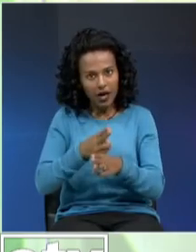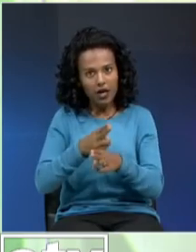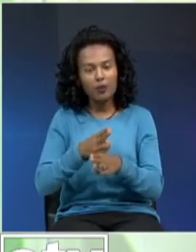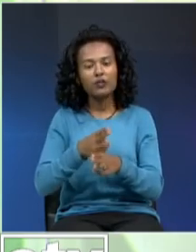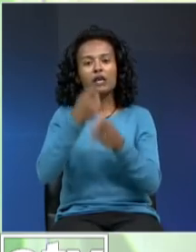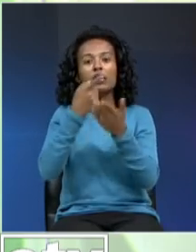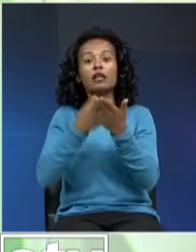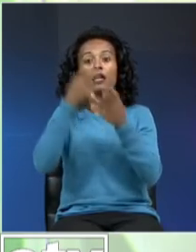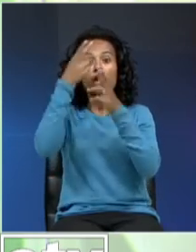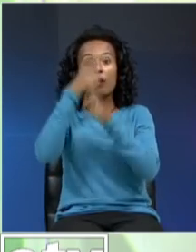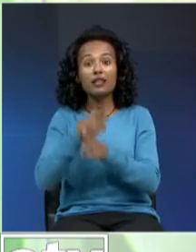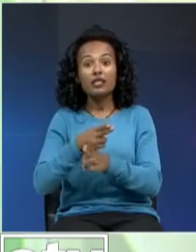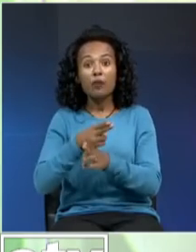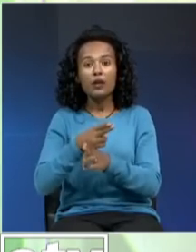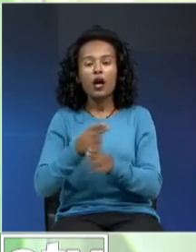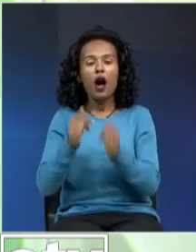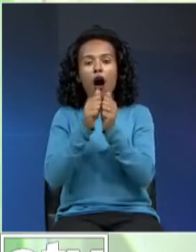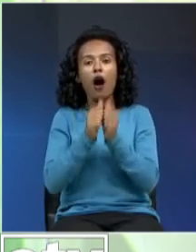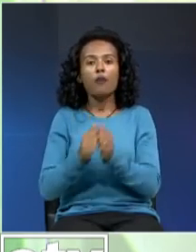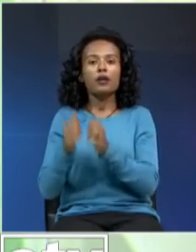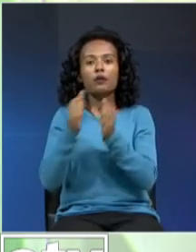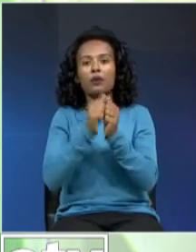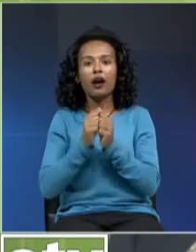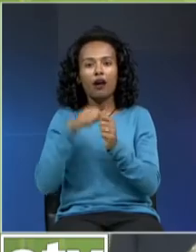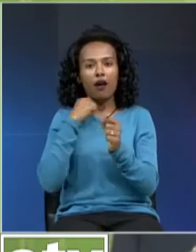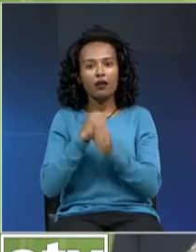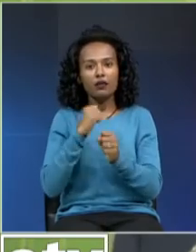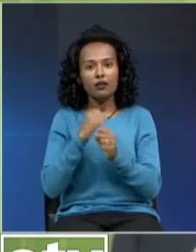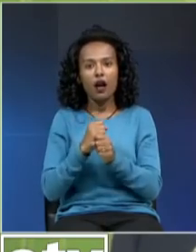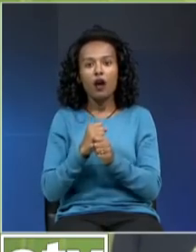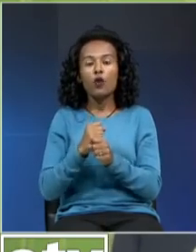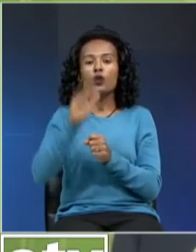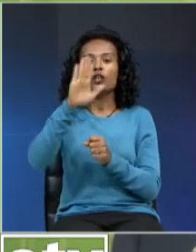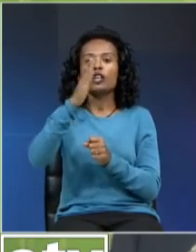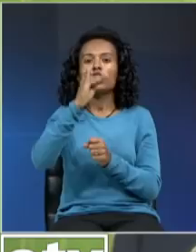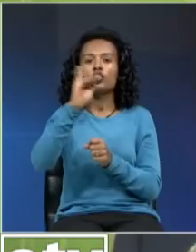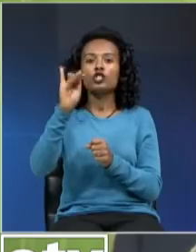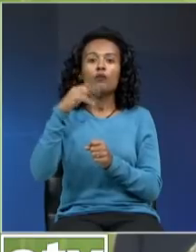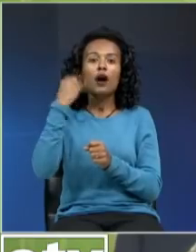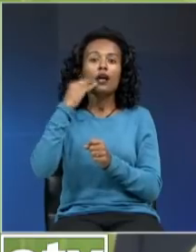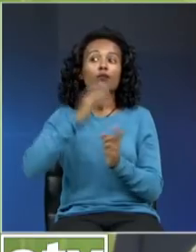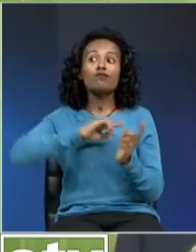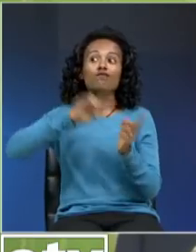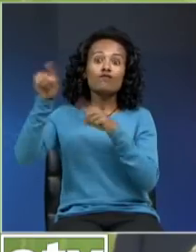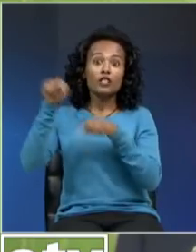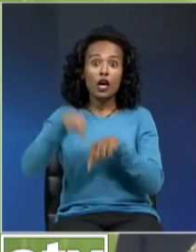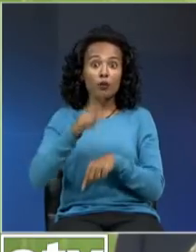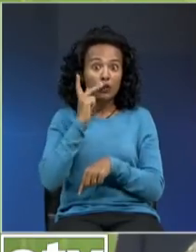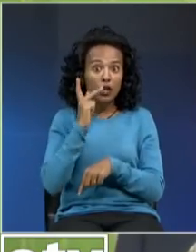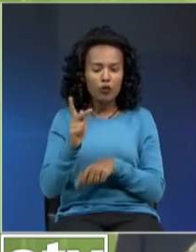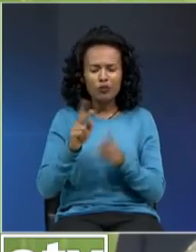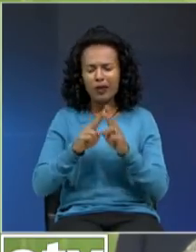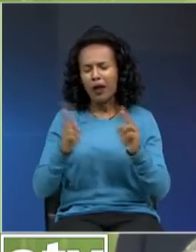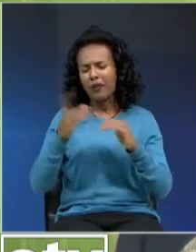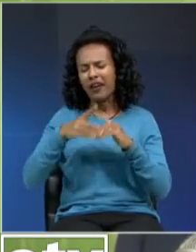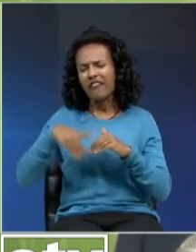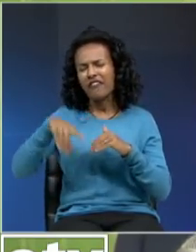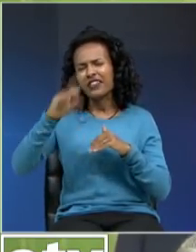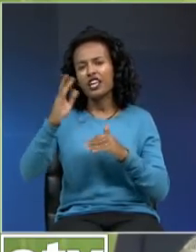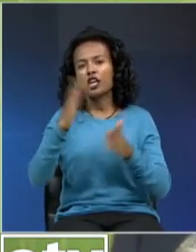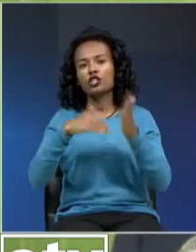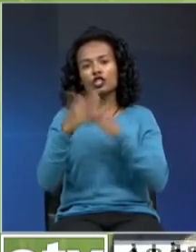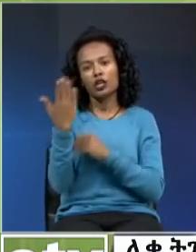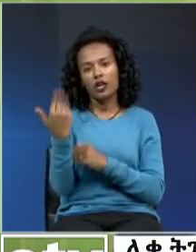ይህን ለማስከበር ደግሞ አብረን በጋራ እንስራ። ወደ ገርጂ ማርያም ዛሬ ላይ የነበረ ሁኔታ ብታዩት በጣም ከፍተኛ ቀውስ